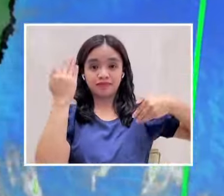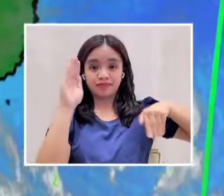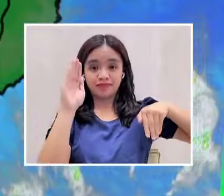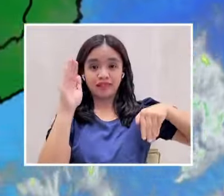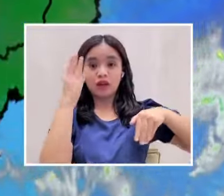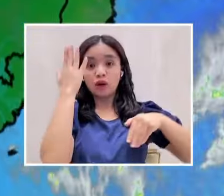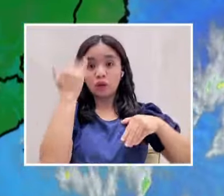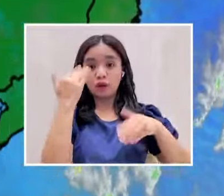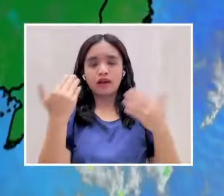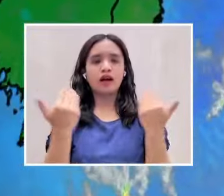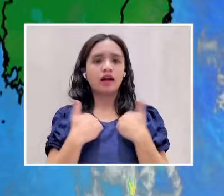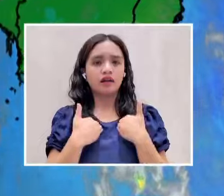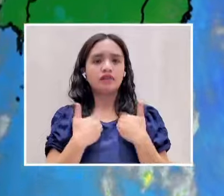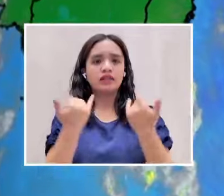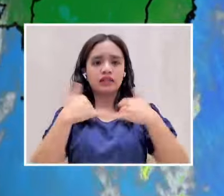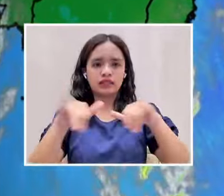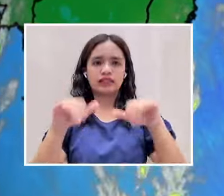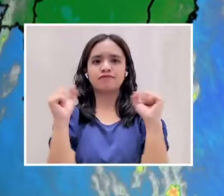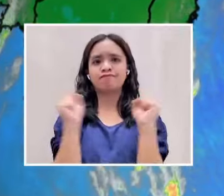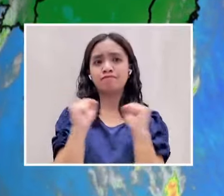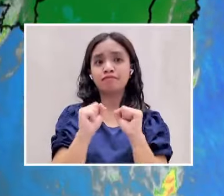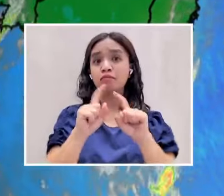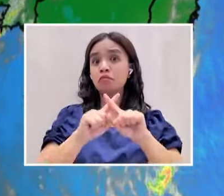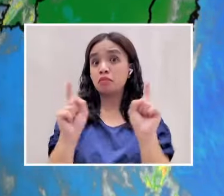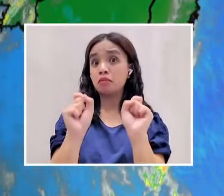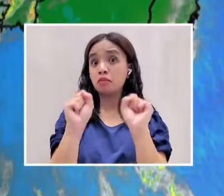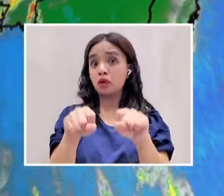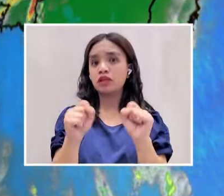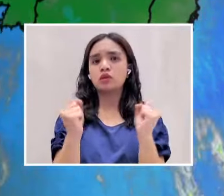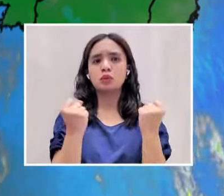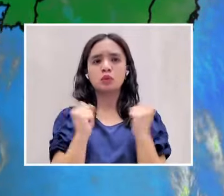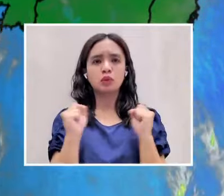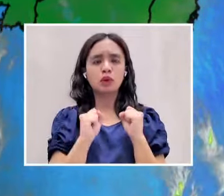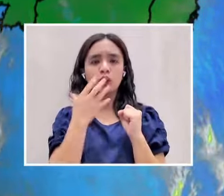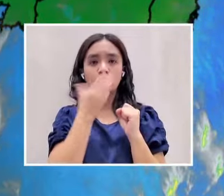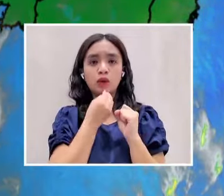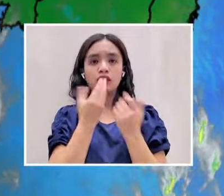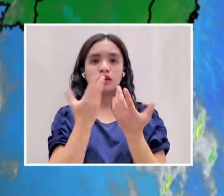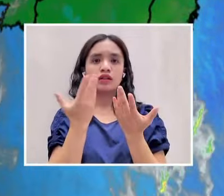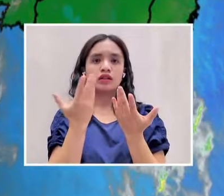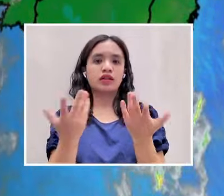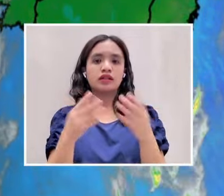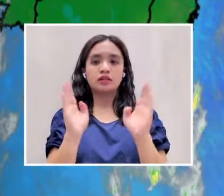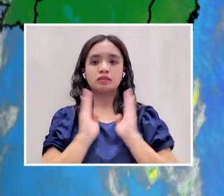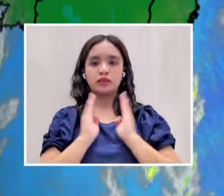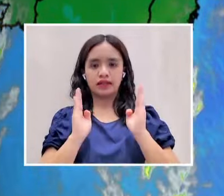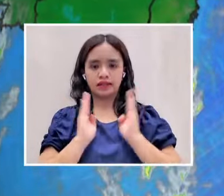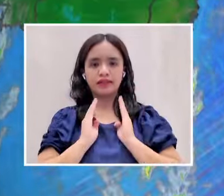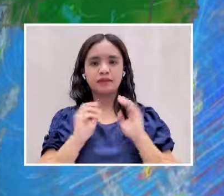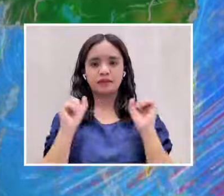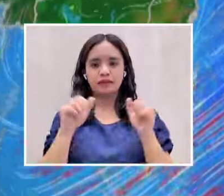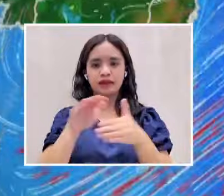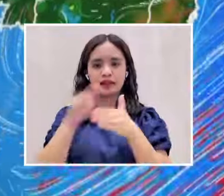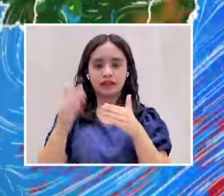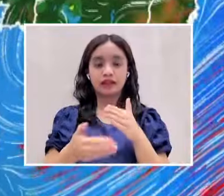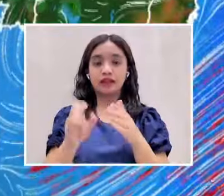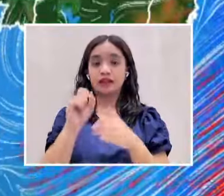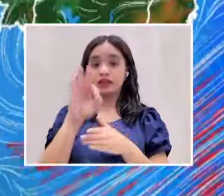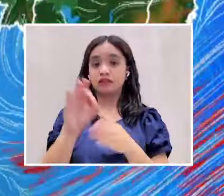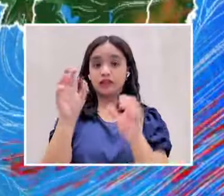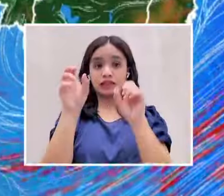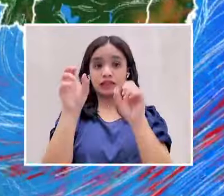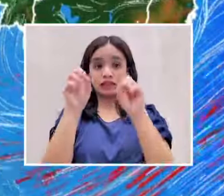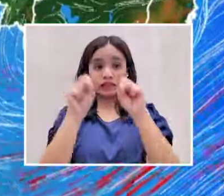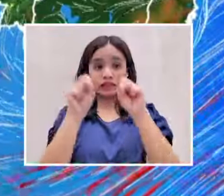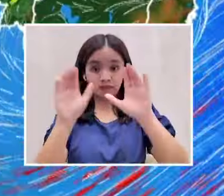umiiral na amihan. Pero pwede pa rin magpalamig ang ating mga kapamilya dyan sa Baguio ngayong weekend. Pagsapit po ng Sabado at Linggo